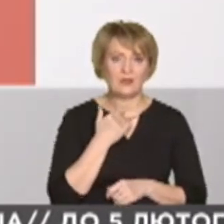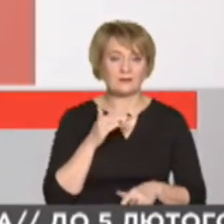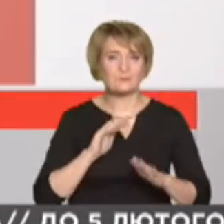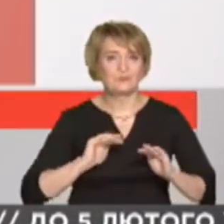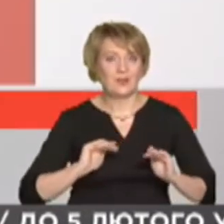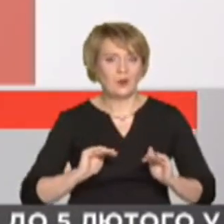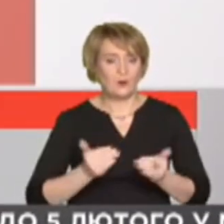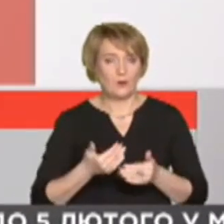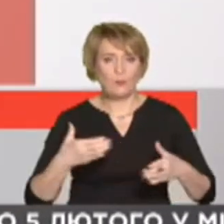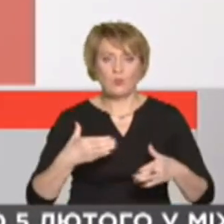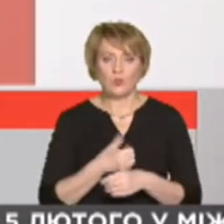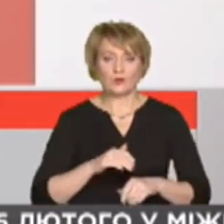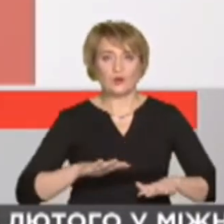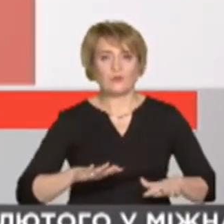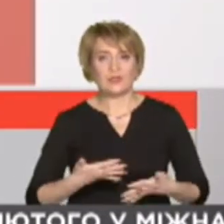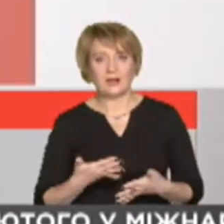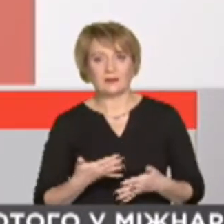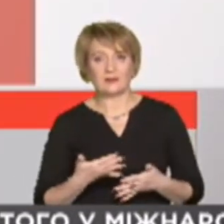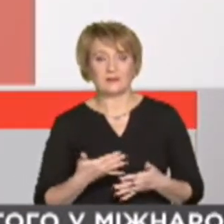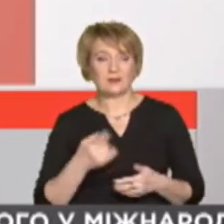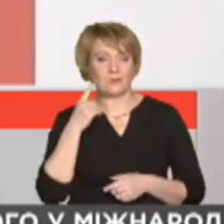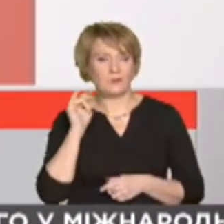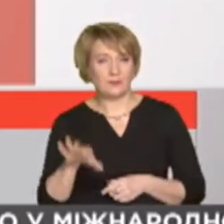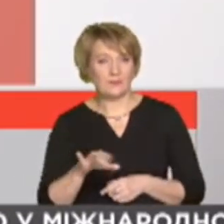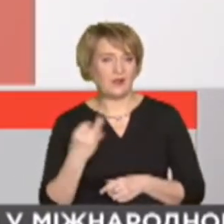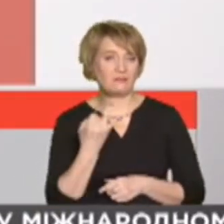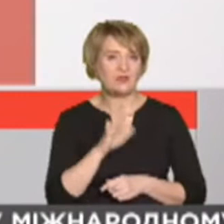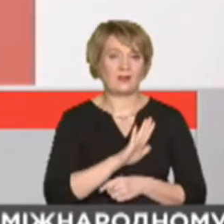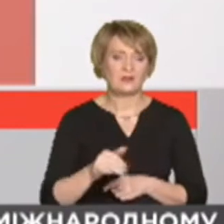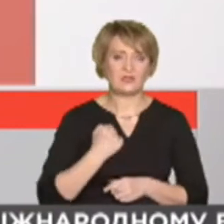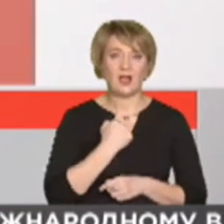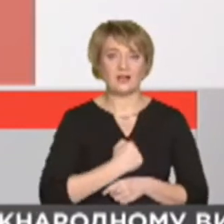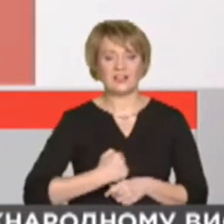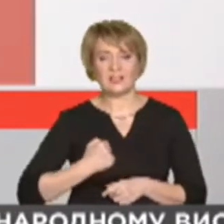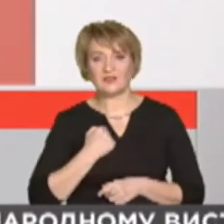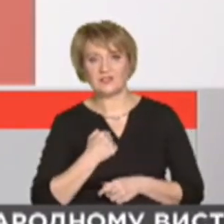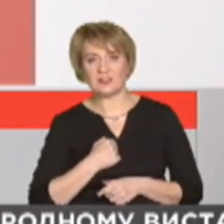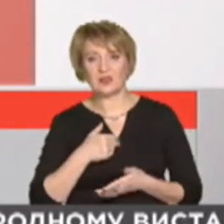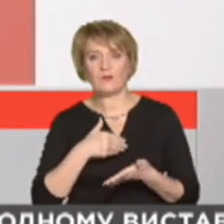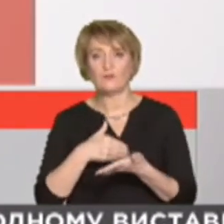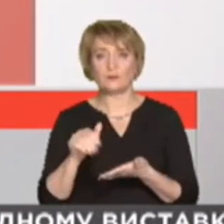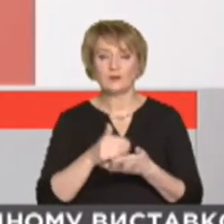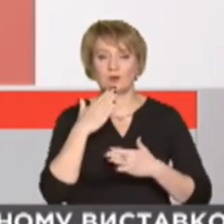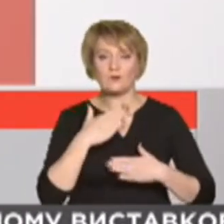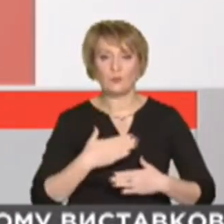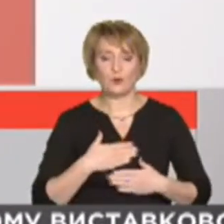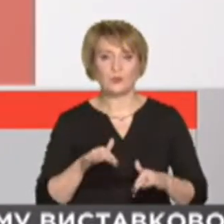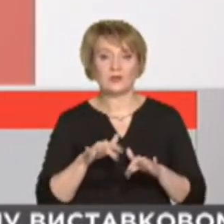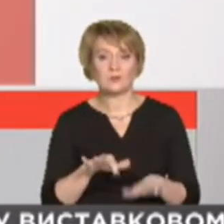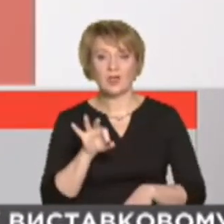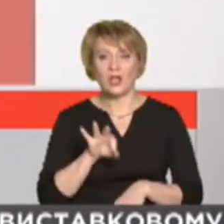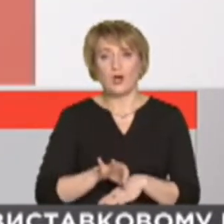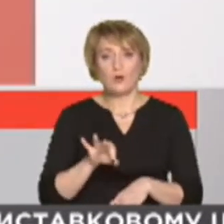підвищена втомлюваність та кволість дитини, апатія, підвищена агресивність, відмова від раніше улюблених справ.